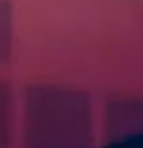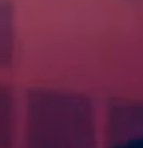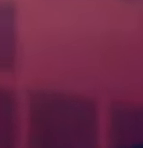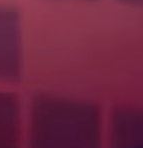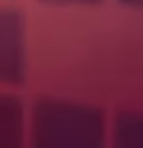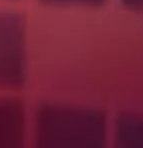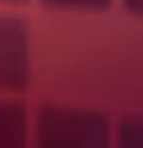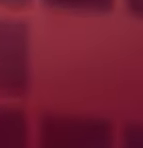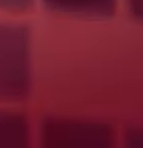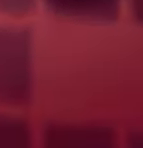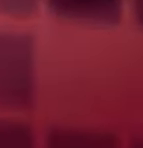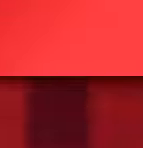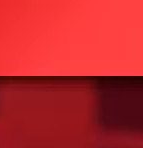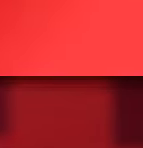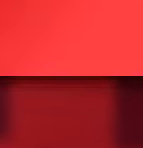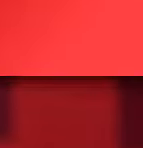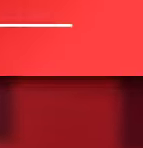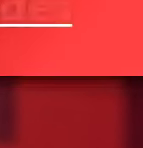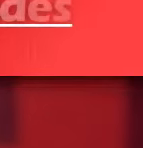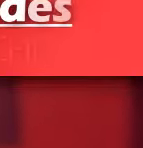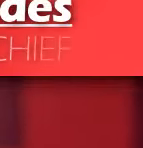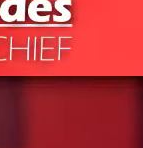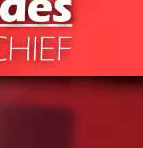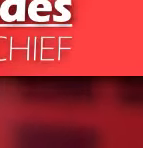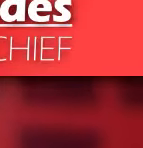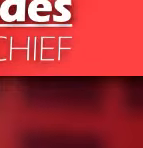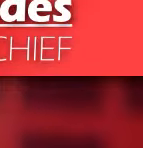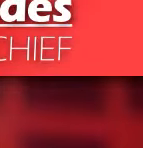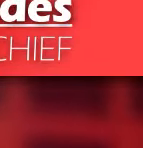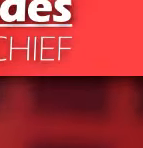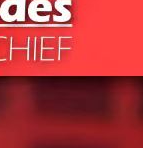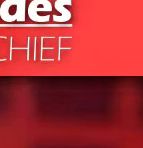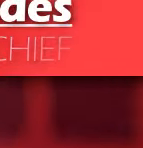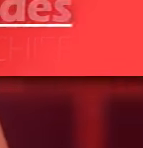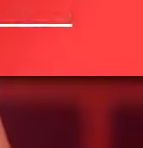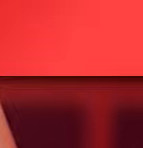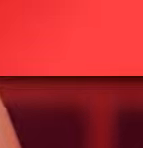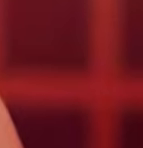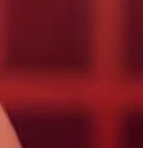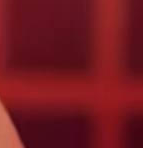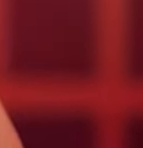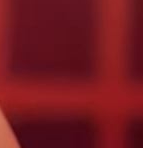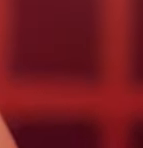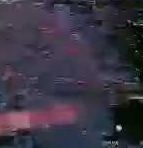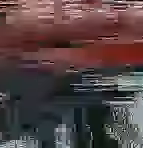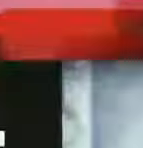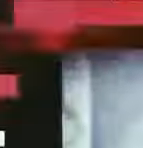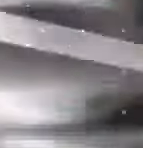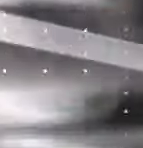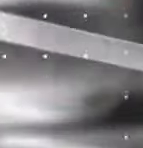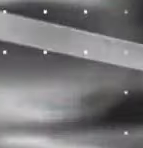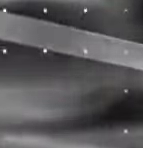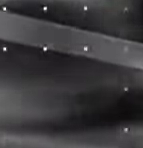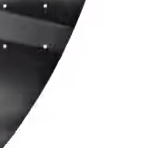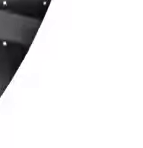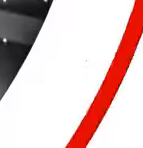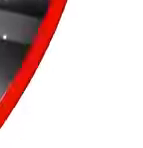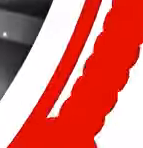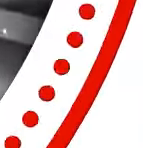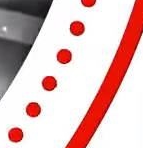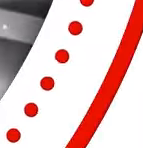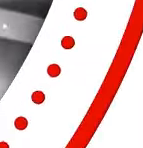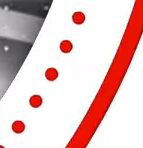nang dumagdag sa mga numero. Laging mag-ingat, maging alerto, huwag magpabudol. Budol Alert, ngayong